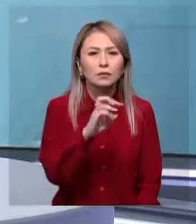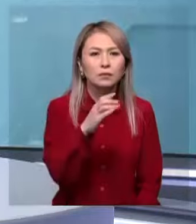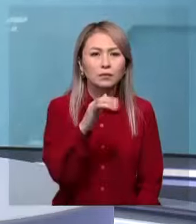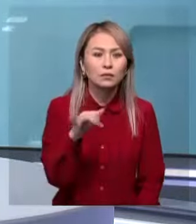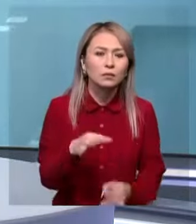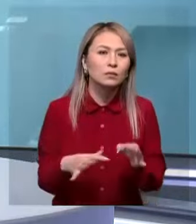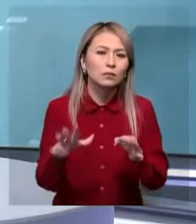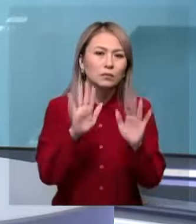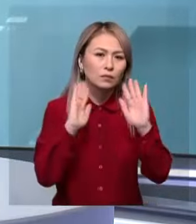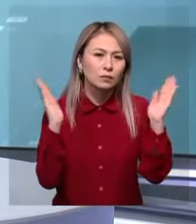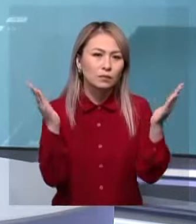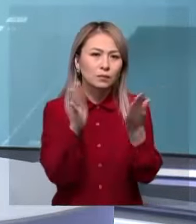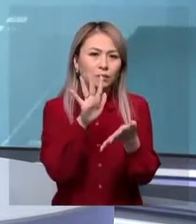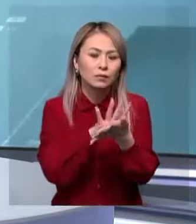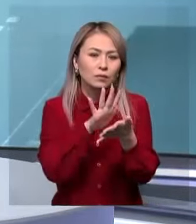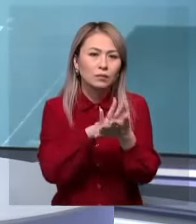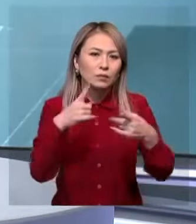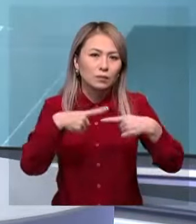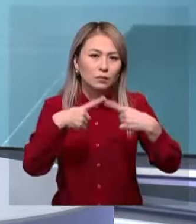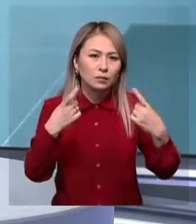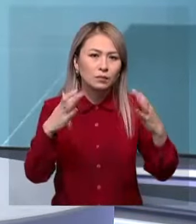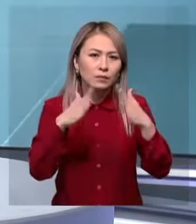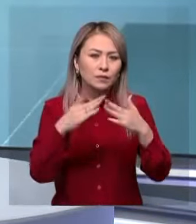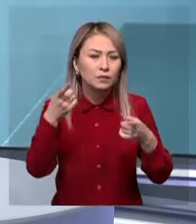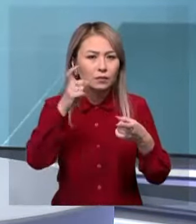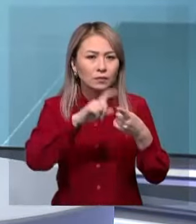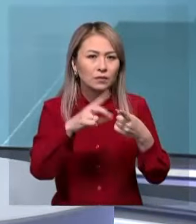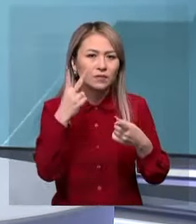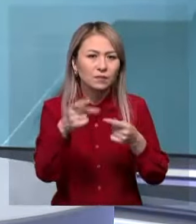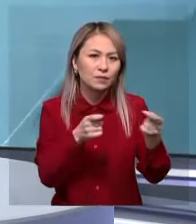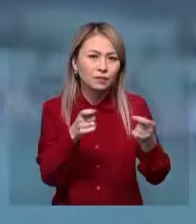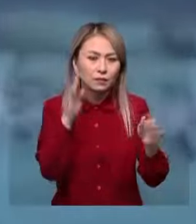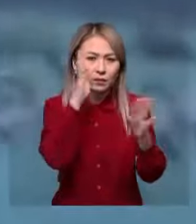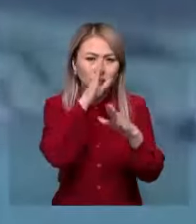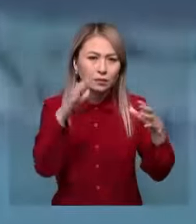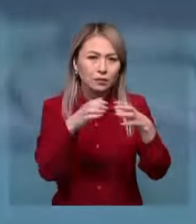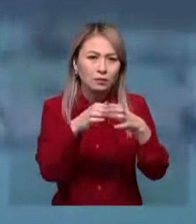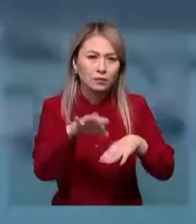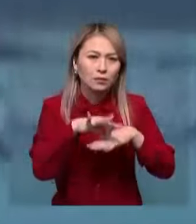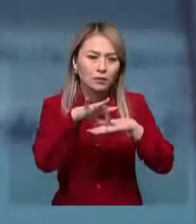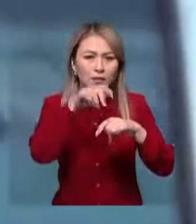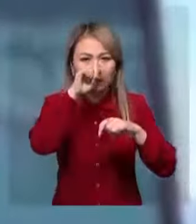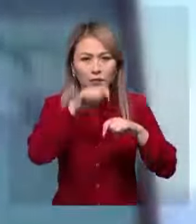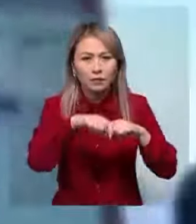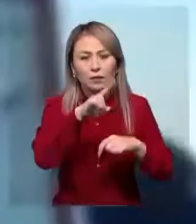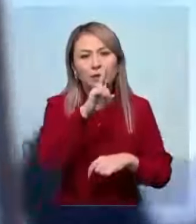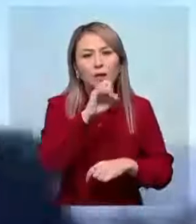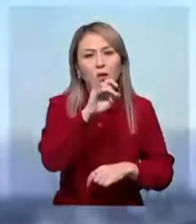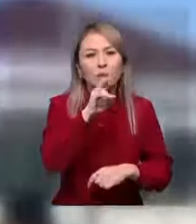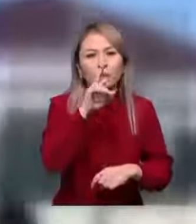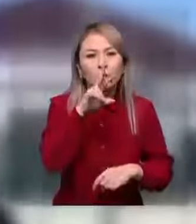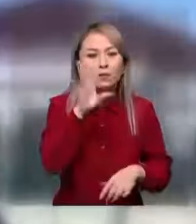Маңғыстау облысында қоршаған ортаны ластаған қонақ үйге қатысты екі әкімшілік іс қозғалды. Экология департаменті жүргізген